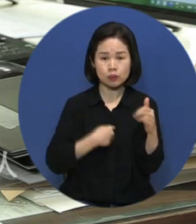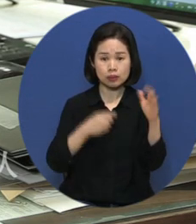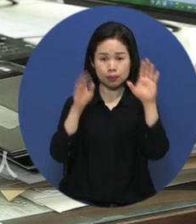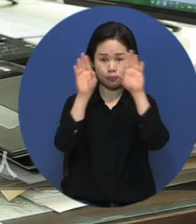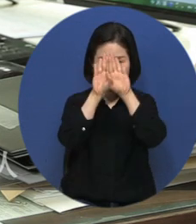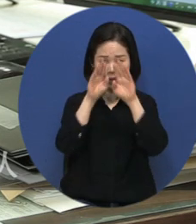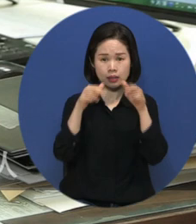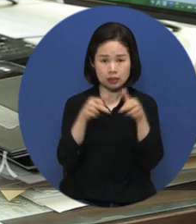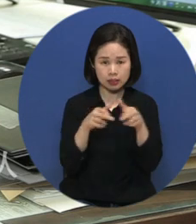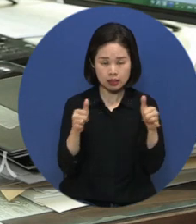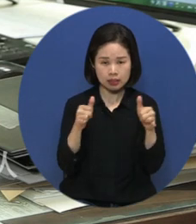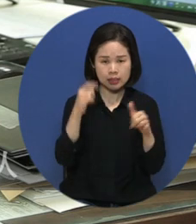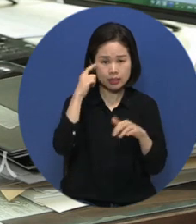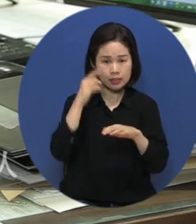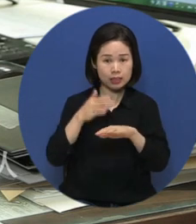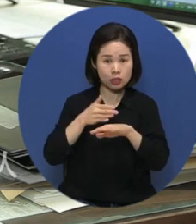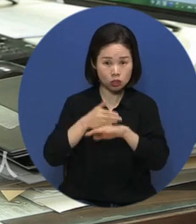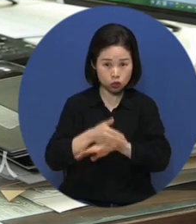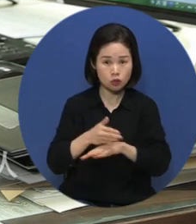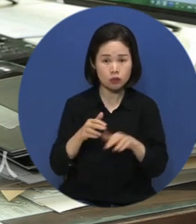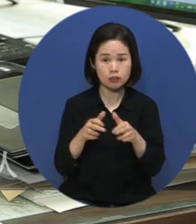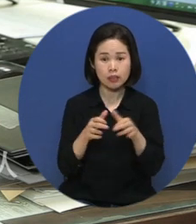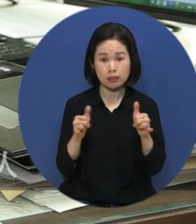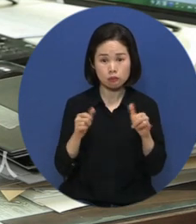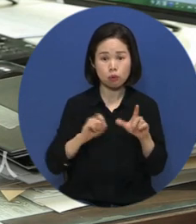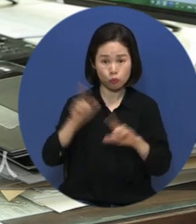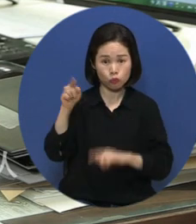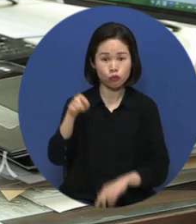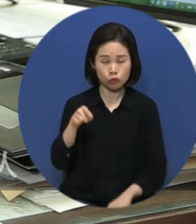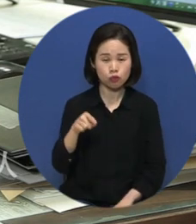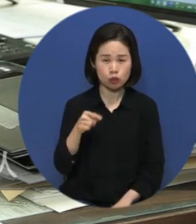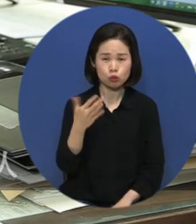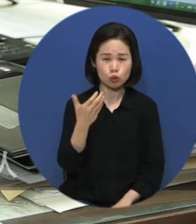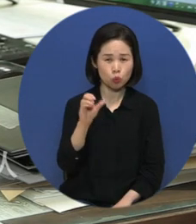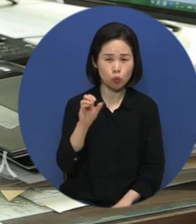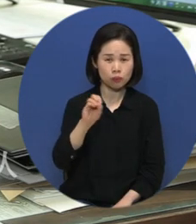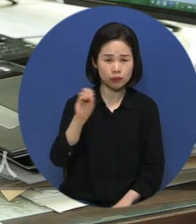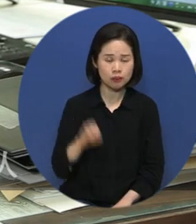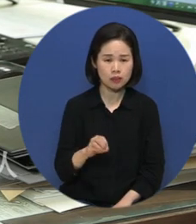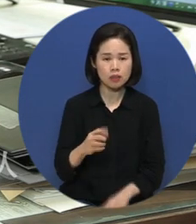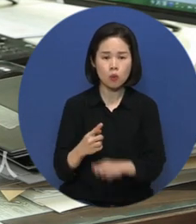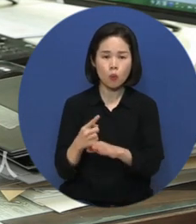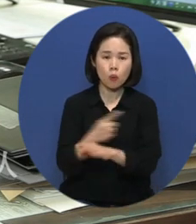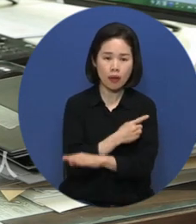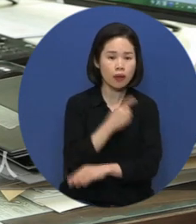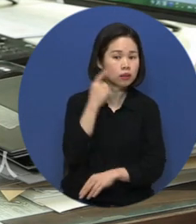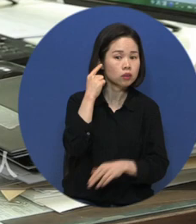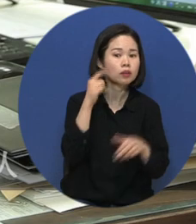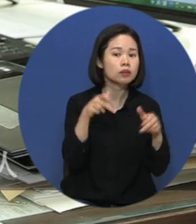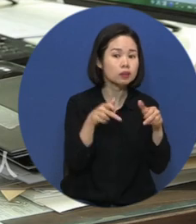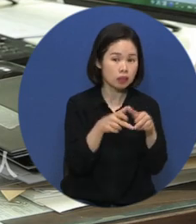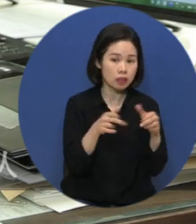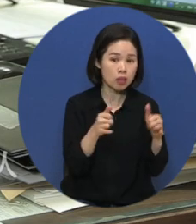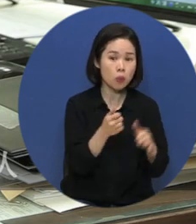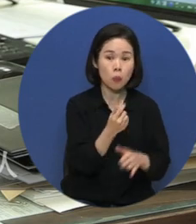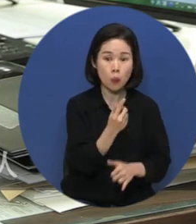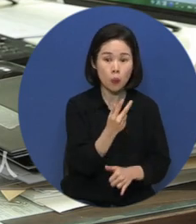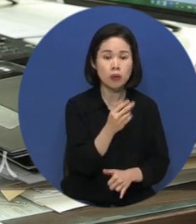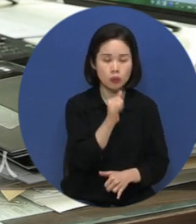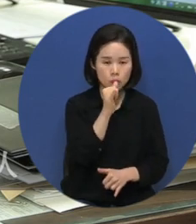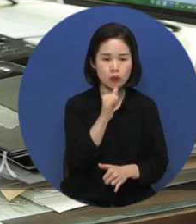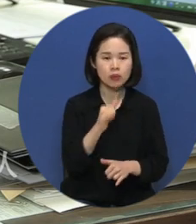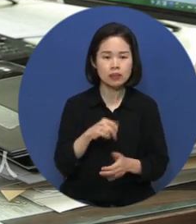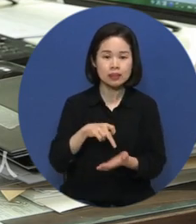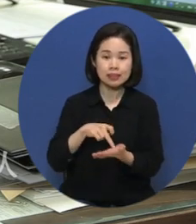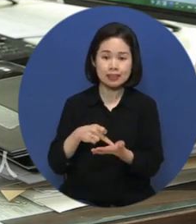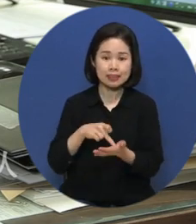자폐성 장애인들과 지적 장애인분들이 대부분이고, 그 외에는 이제 청각 장애인분들도 좀 계시고 지체